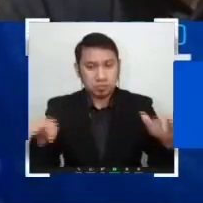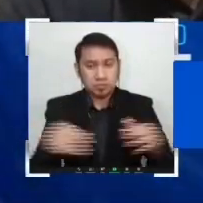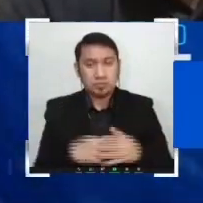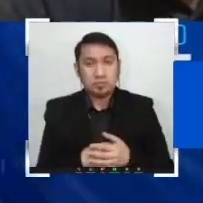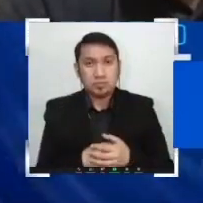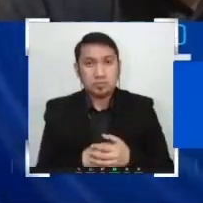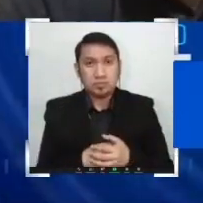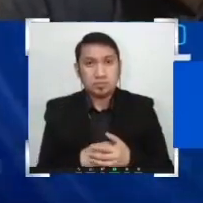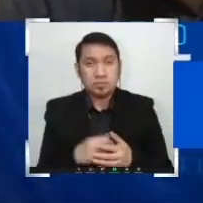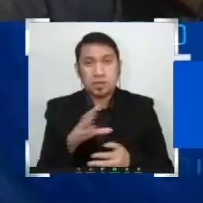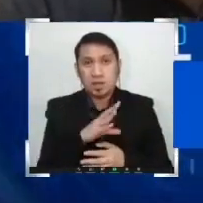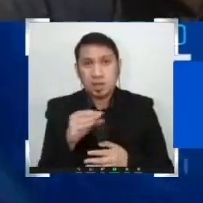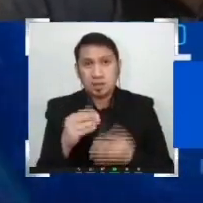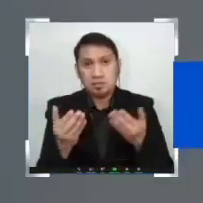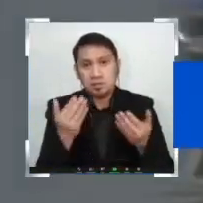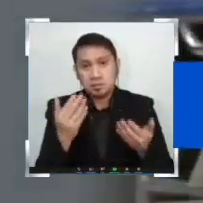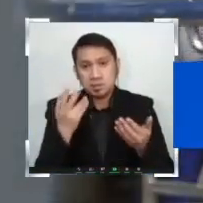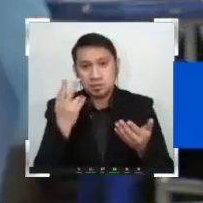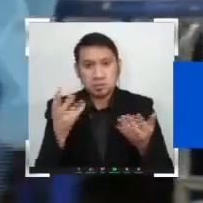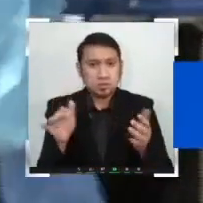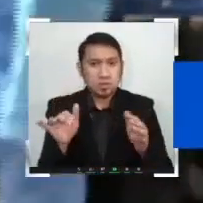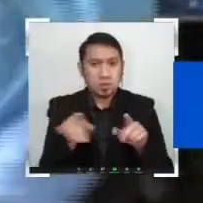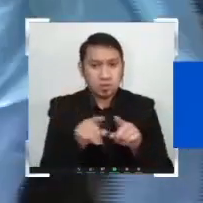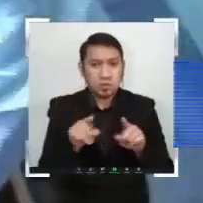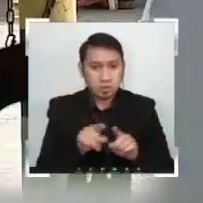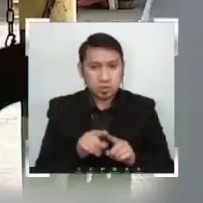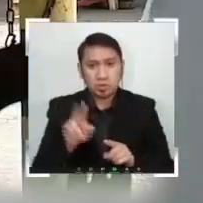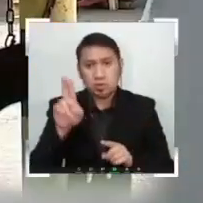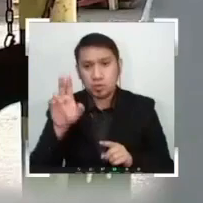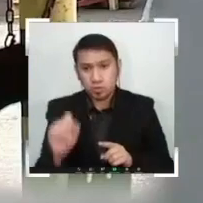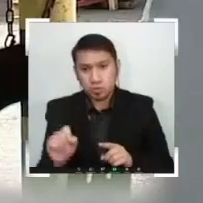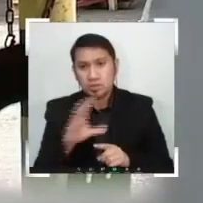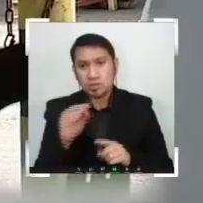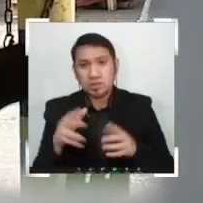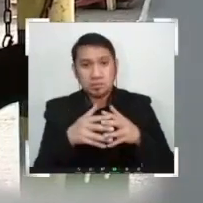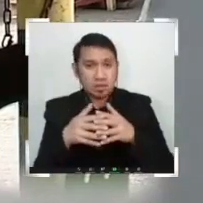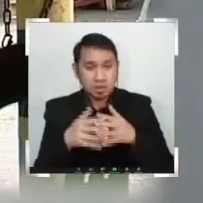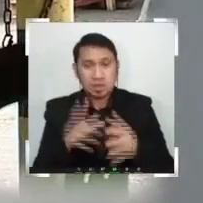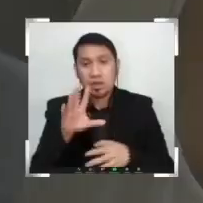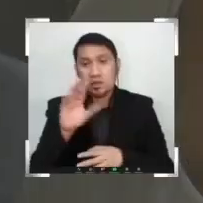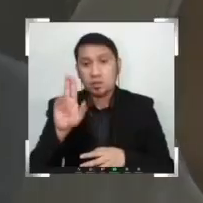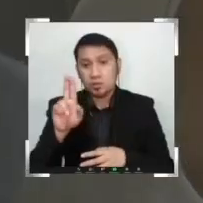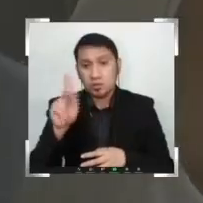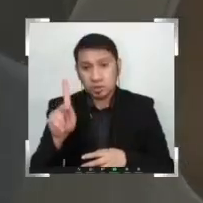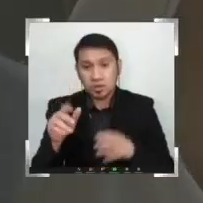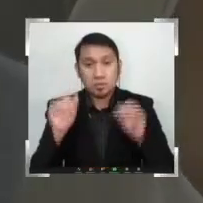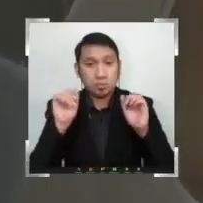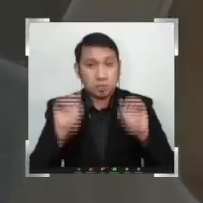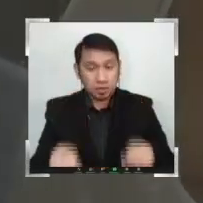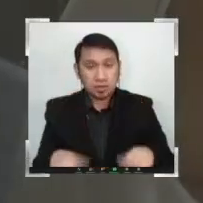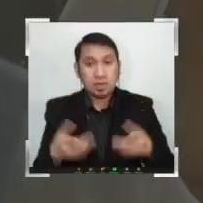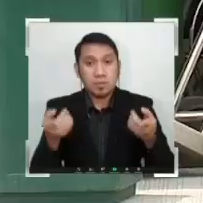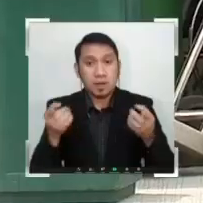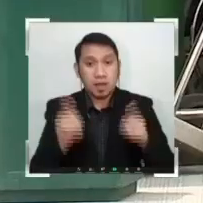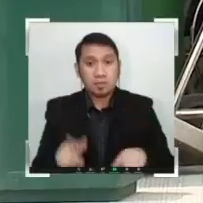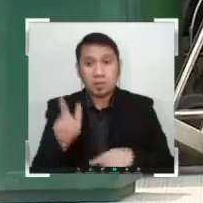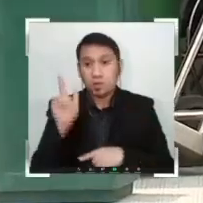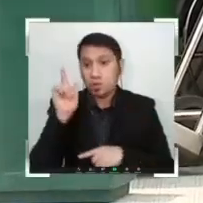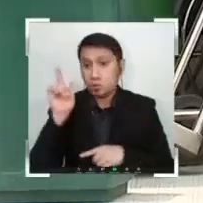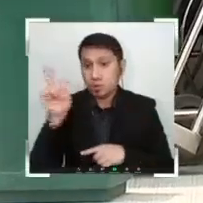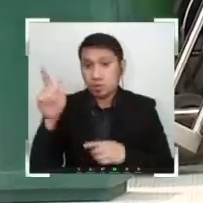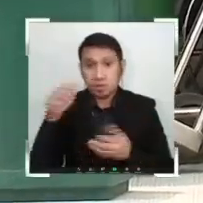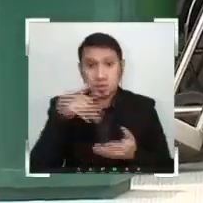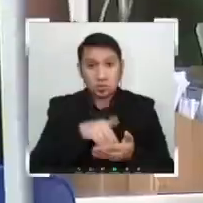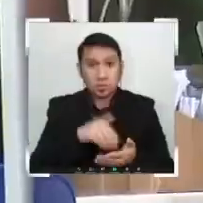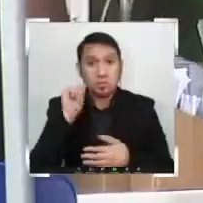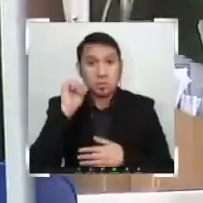way sa US and sa UK. Sa ganyang bilis, pwede raw pumalo sa 20,000 ang mga bagong kaso bukas.